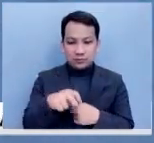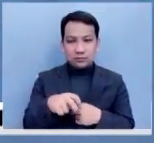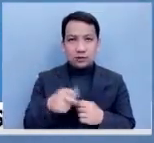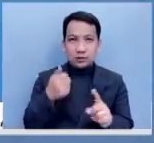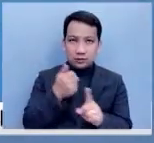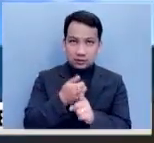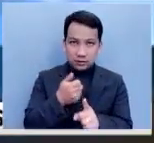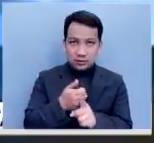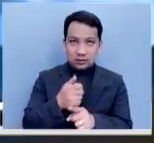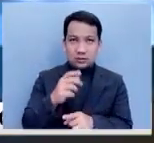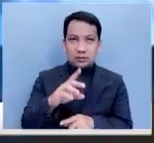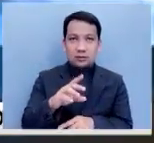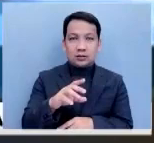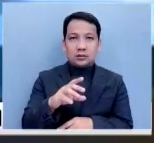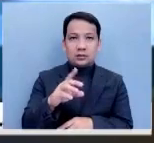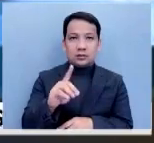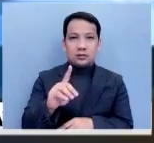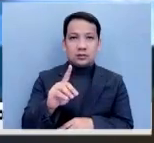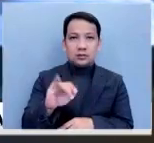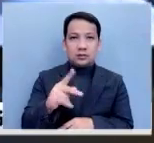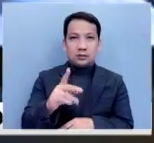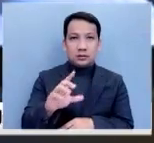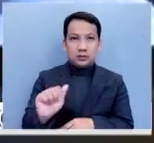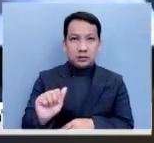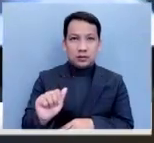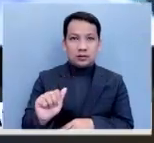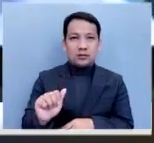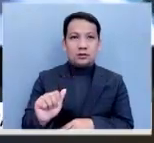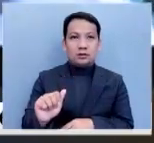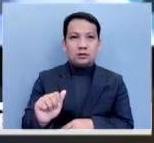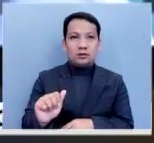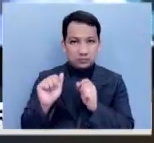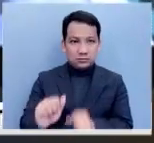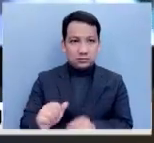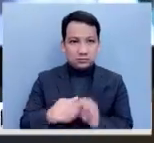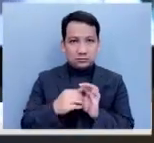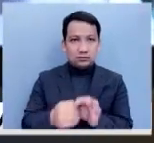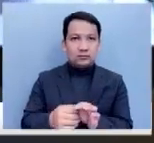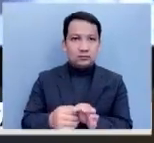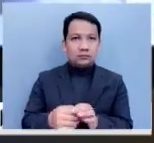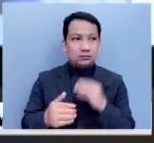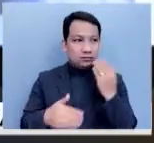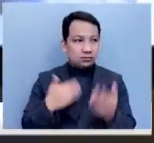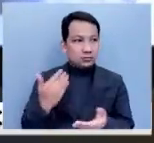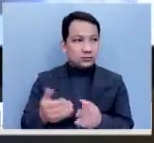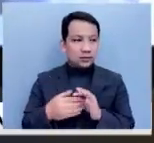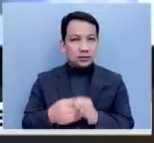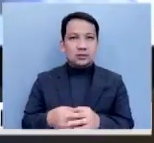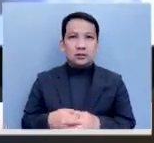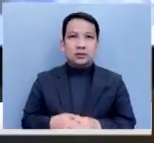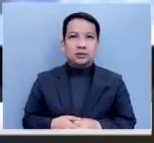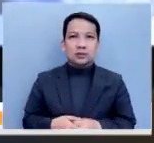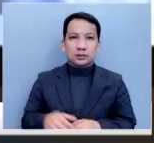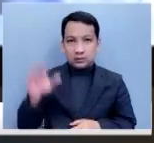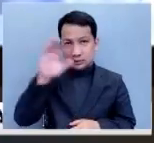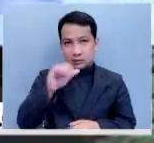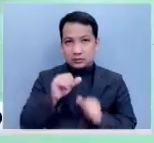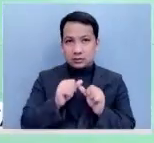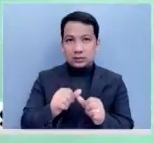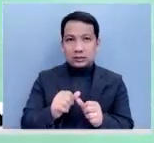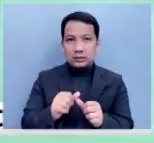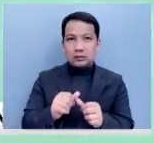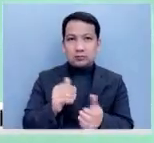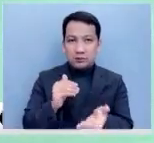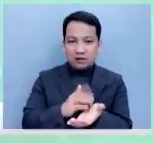dikya. Actually, kung nanat emergency, we can handle emergencies na naman tayo. Naghan naman tayo doctors ron.